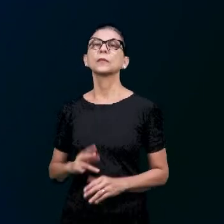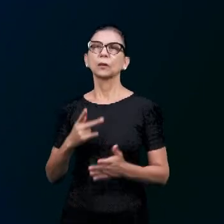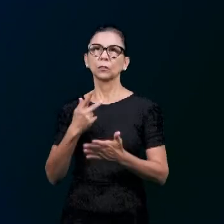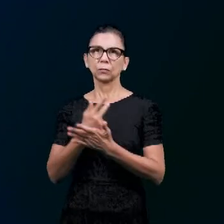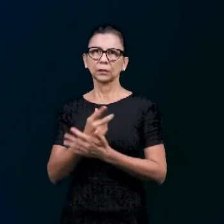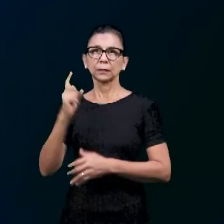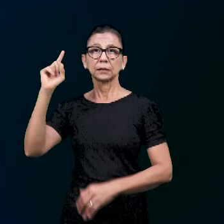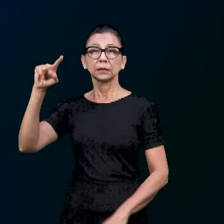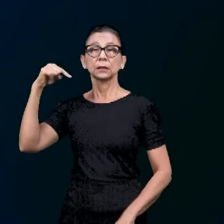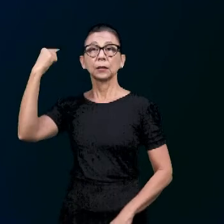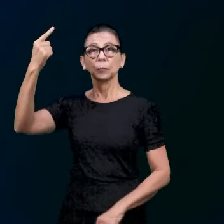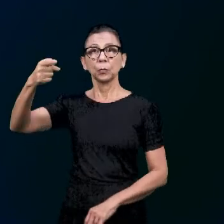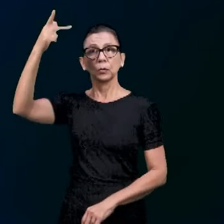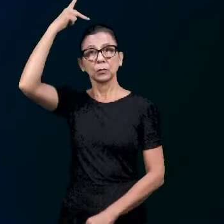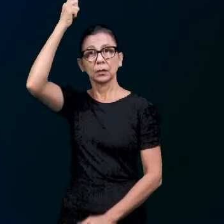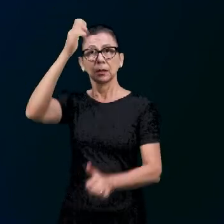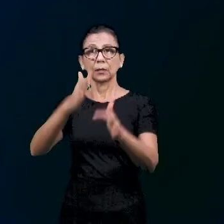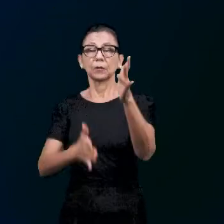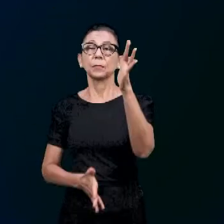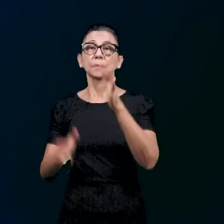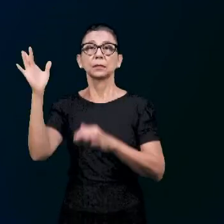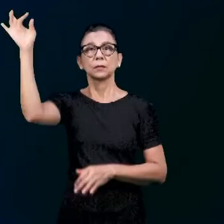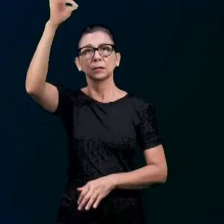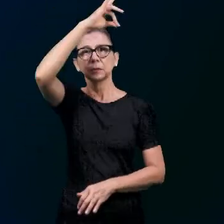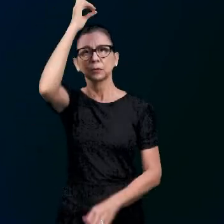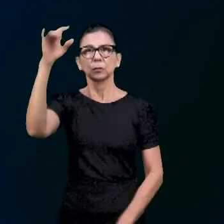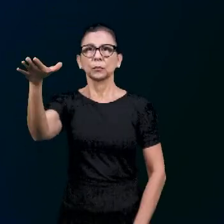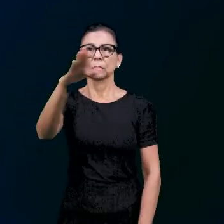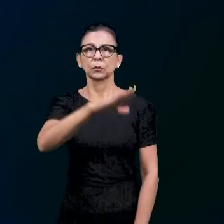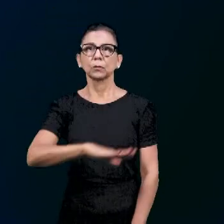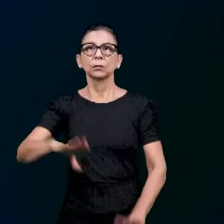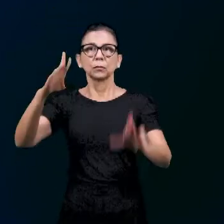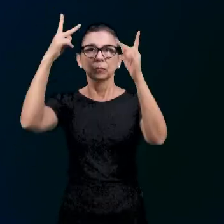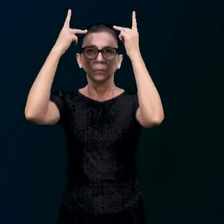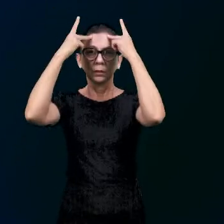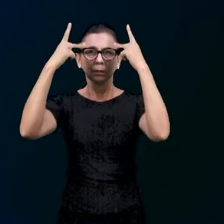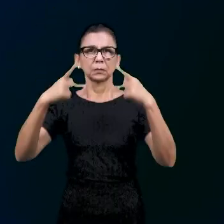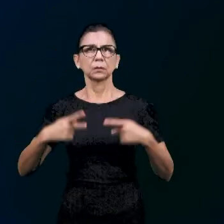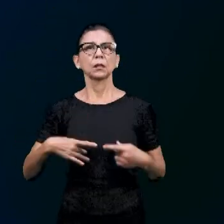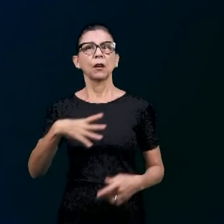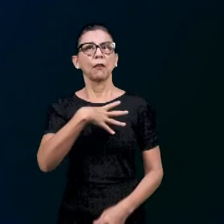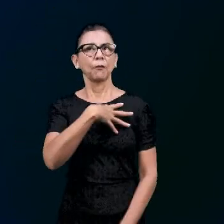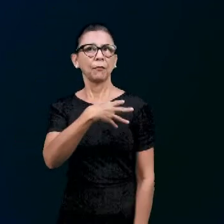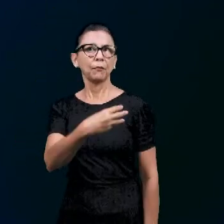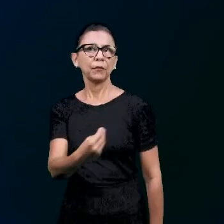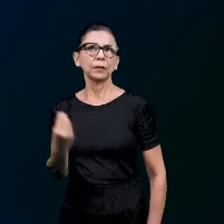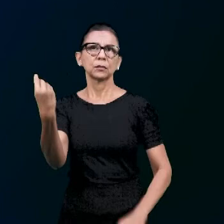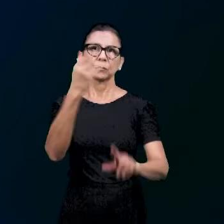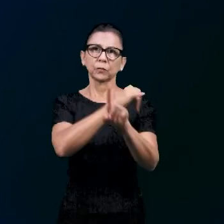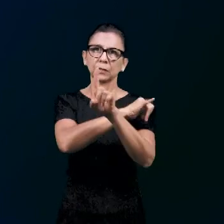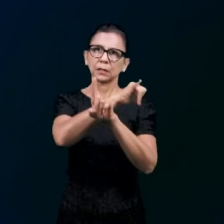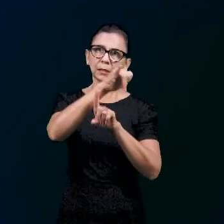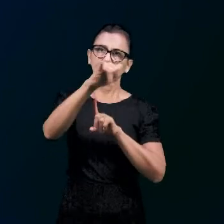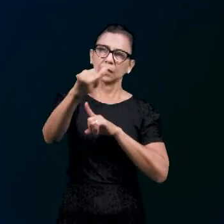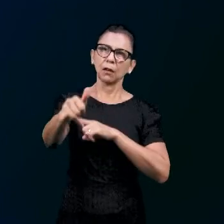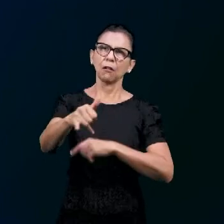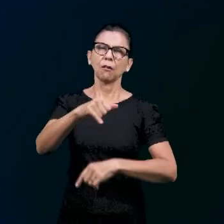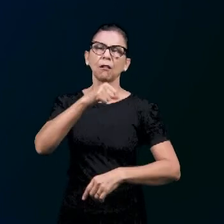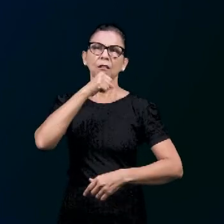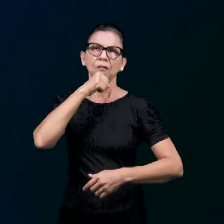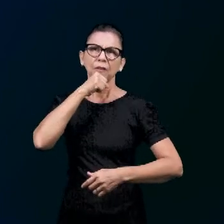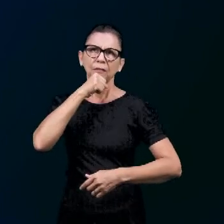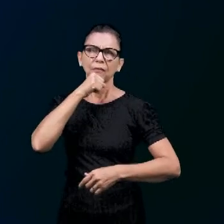sera que après, je verserai mon esprit sur toute chair, et vos enfants, vos fils, vos filles